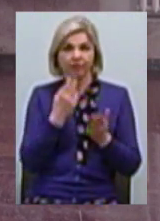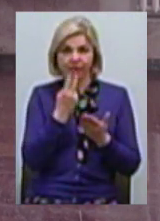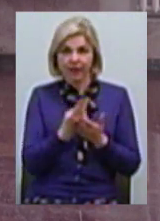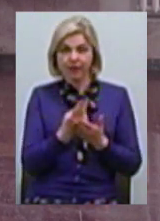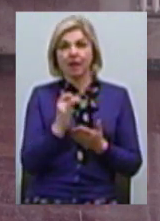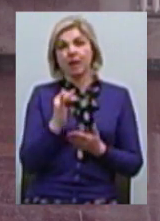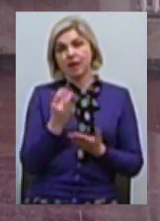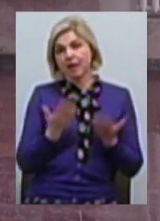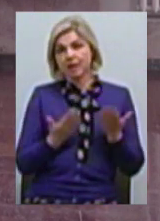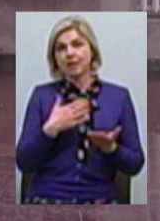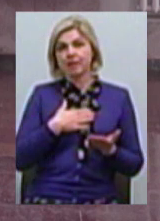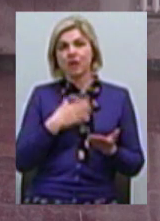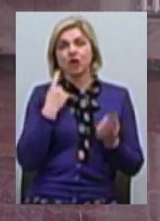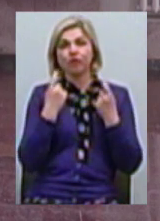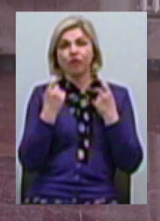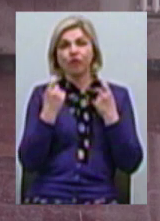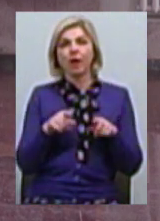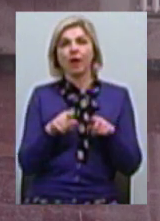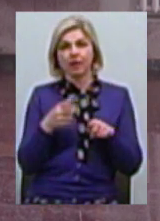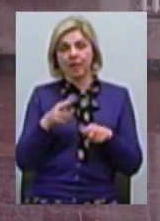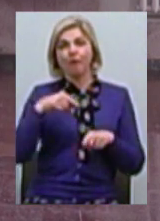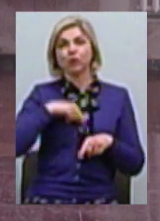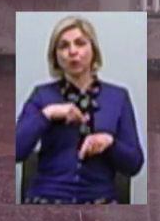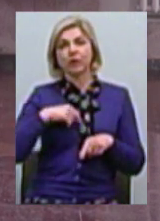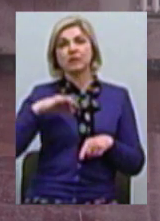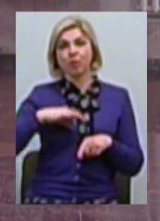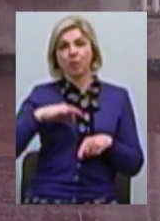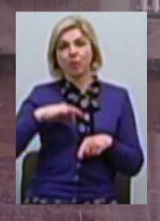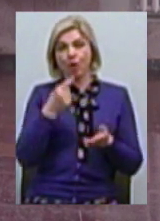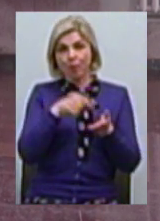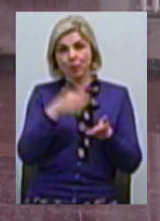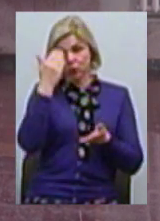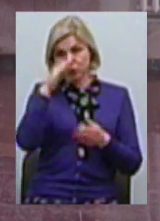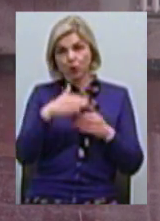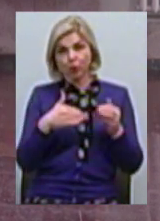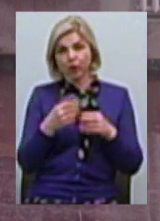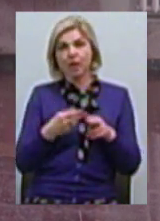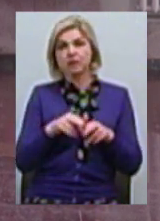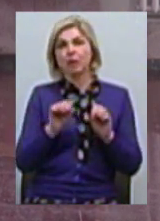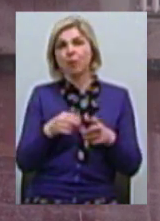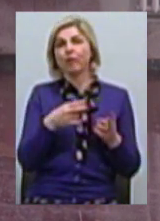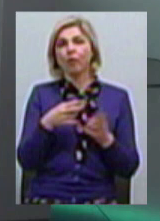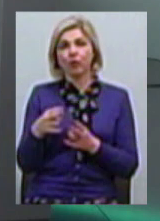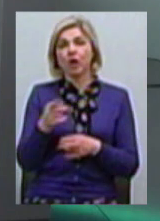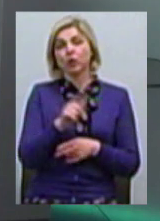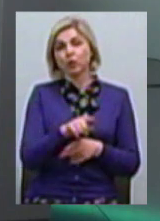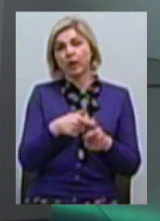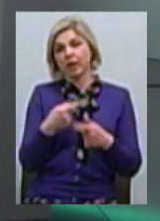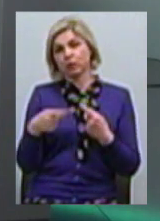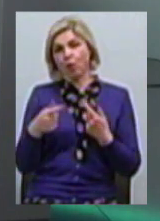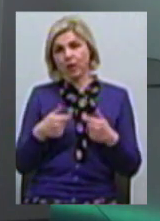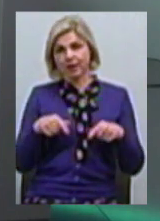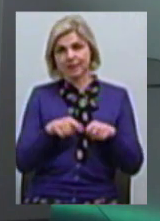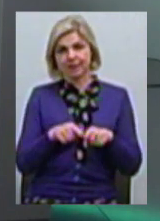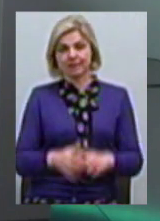Тобто, якщо наша інформація така для внутрішнього користування потрапляє в чужі руки, то це може принести шкод тій чи іншій організації.